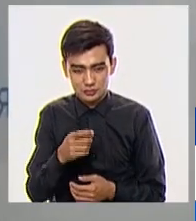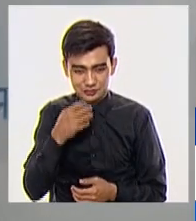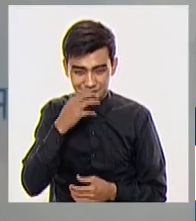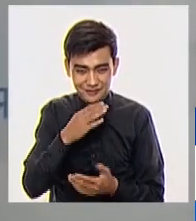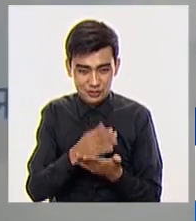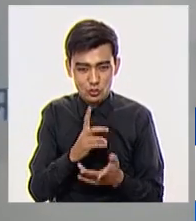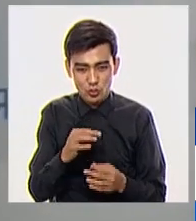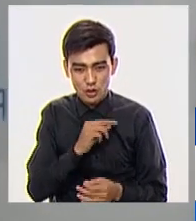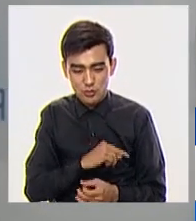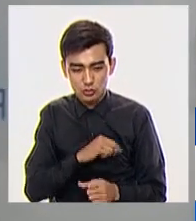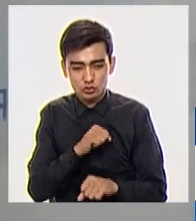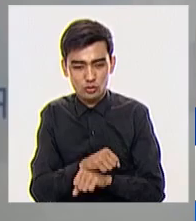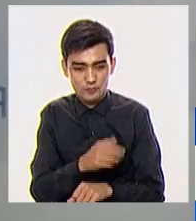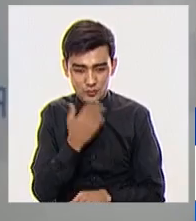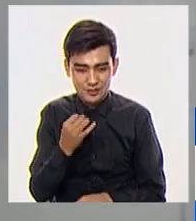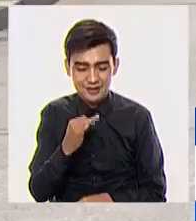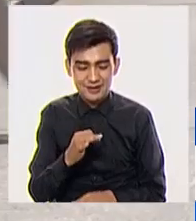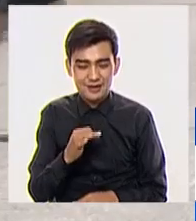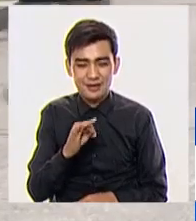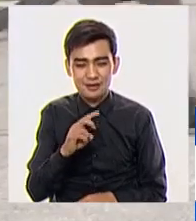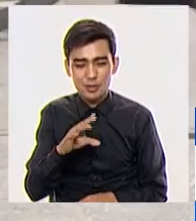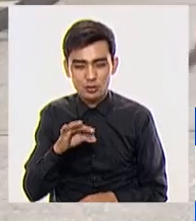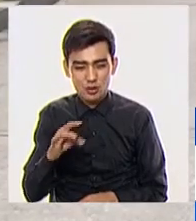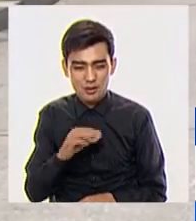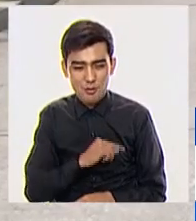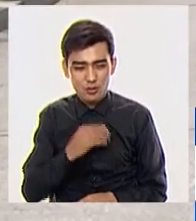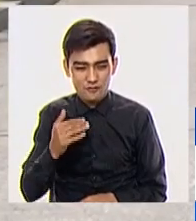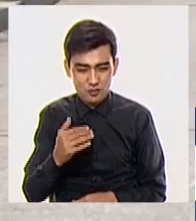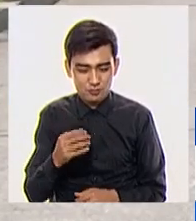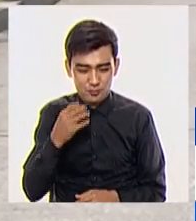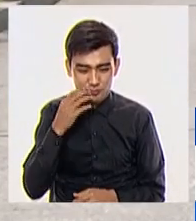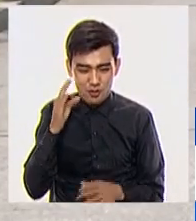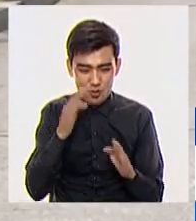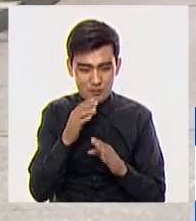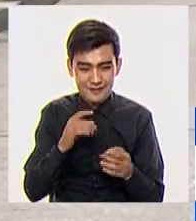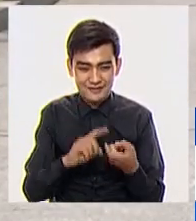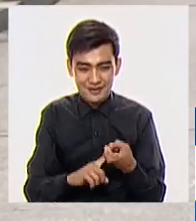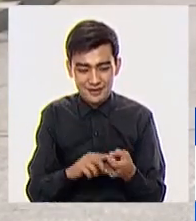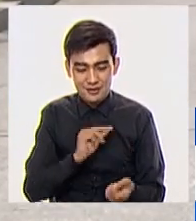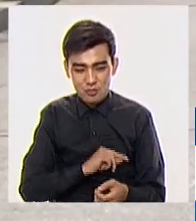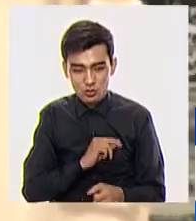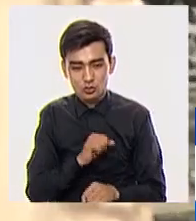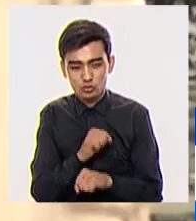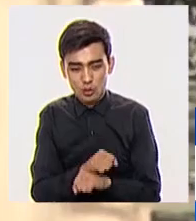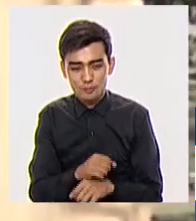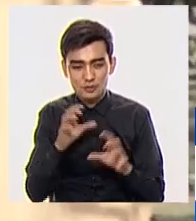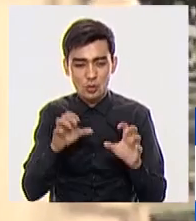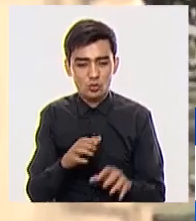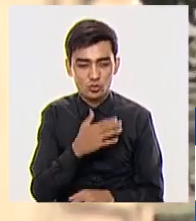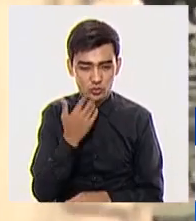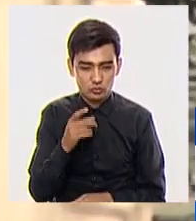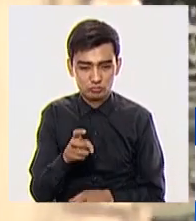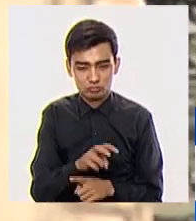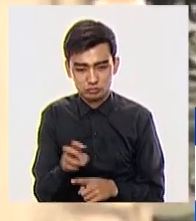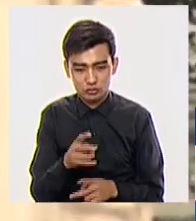болғанмен жұмыс мүлде тоқтамайды. Еңбек инспекторларының айтуынша, күн райының қолайсыздығына байланысты жұмысты тоқтату заңдылықта жоқ. Дейтұрғанмен